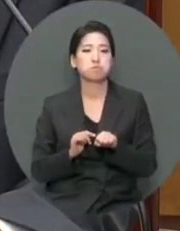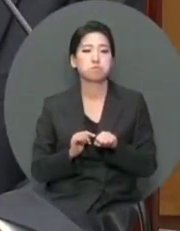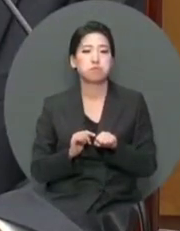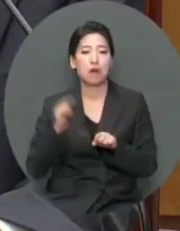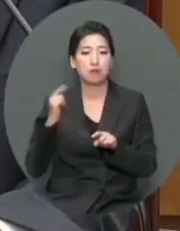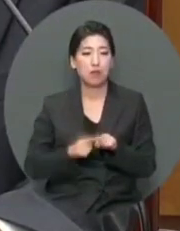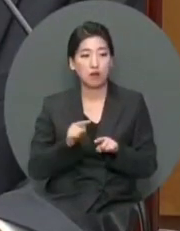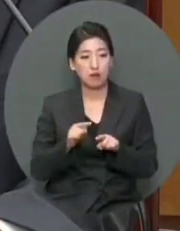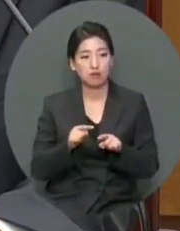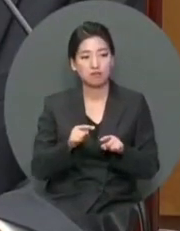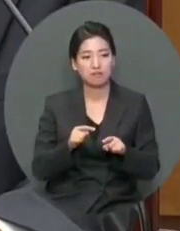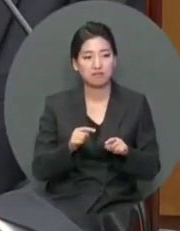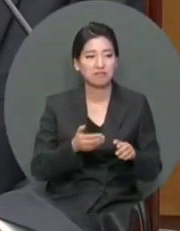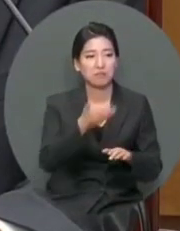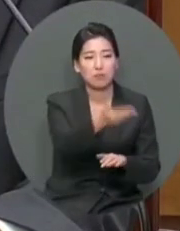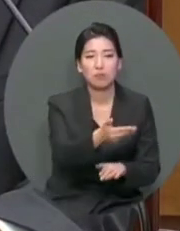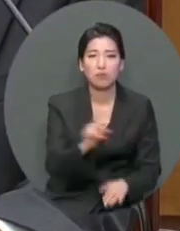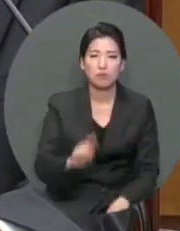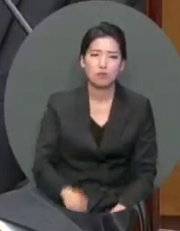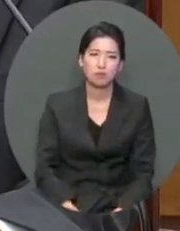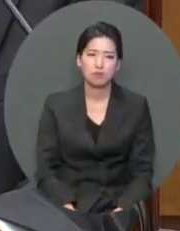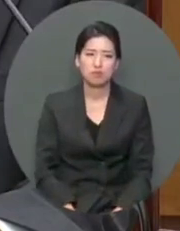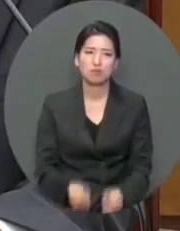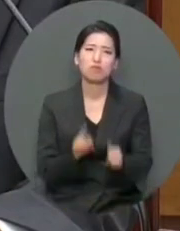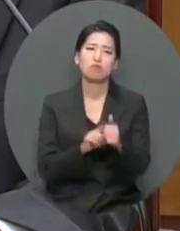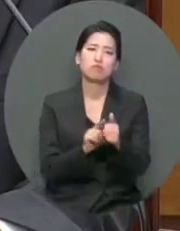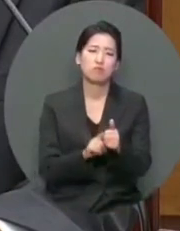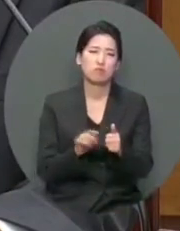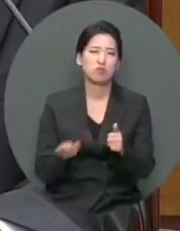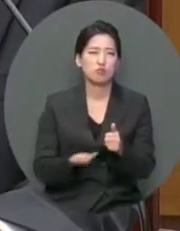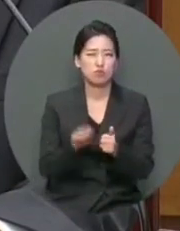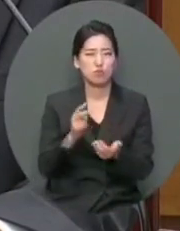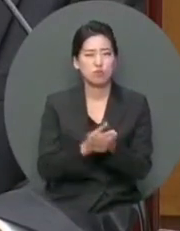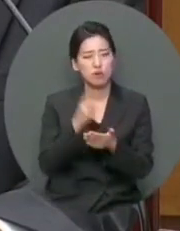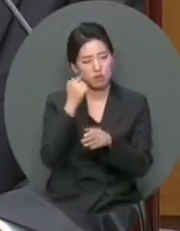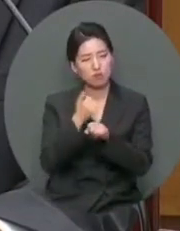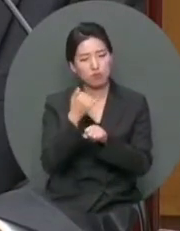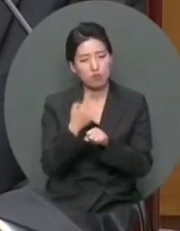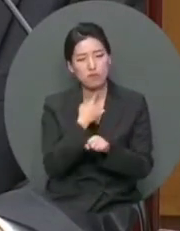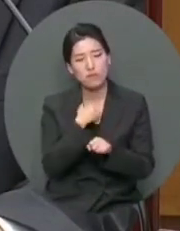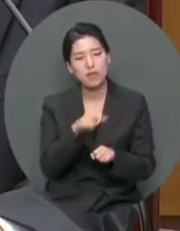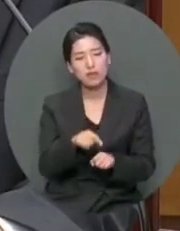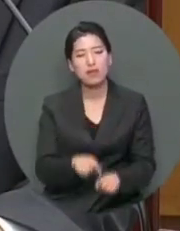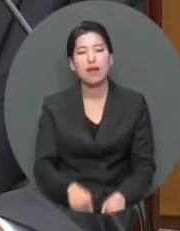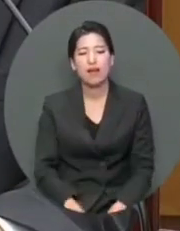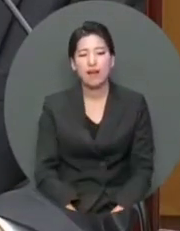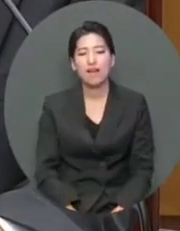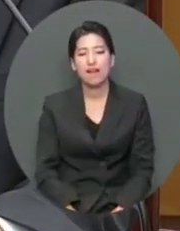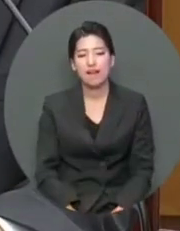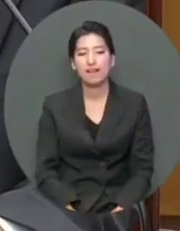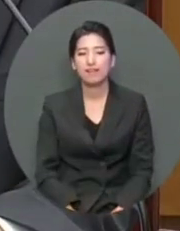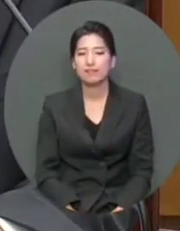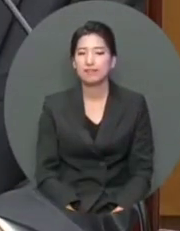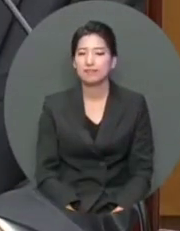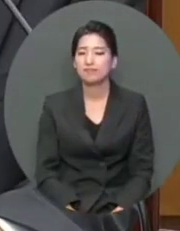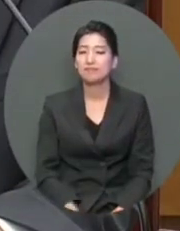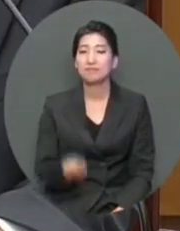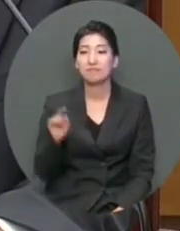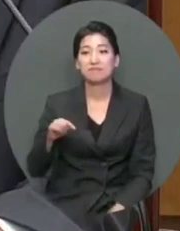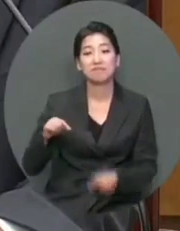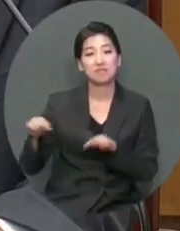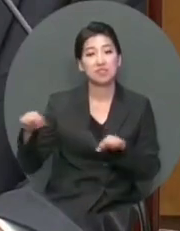국제인권법 연구회 소속이거든요. 그래서 그런 의심의 눈길을 가질 수밖에 없다라는